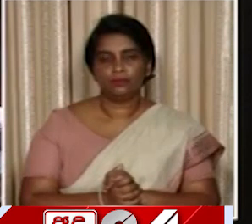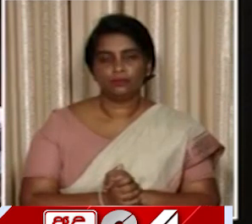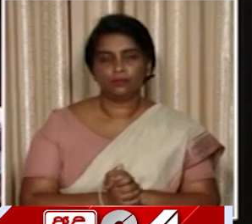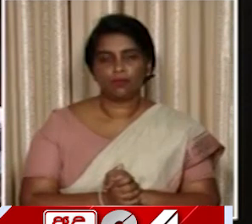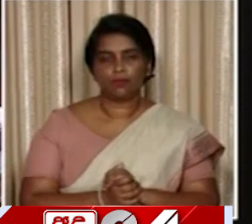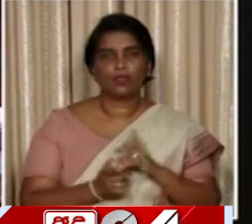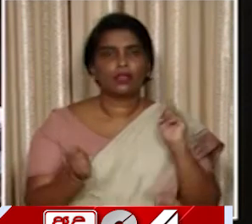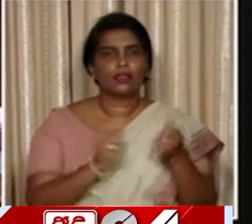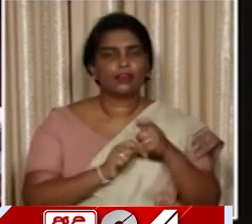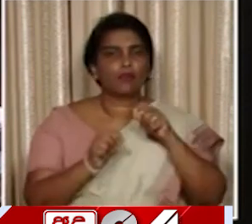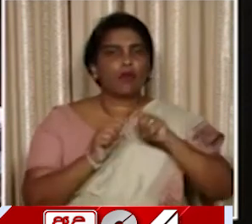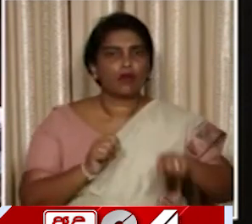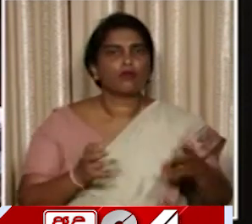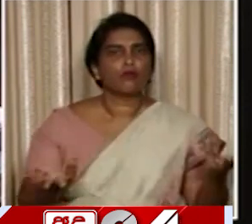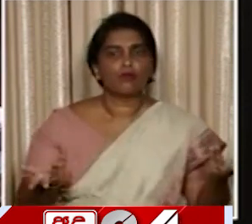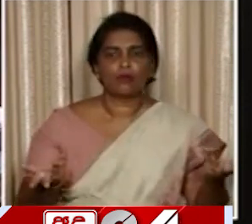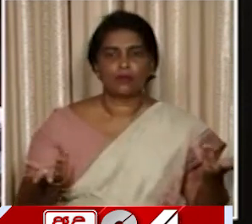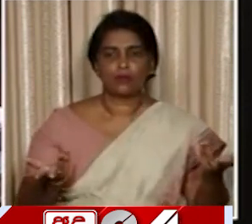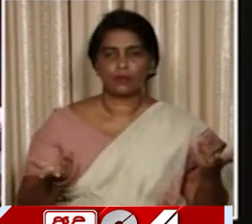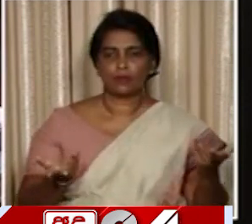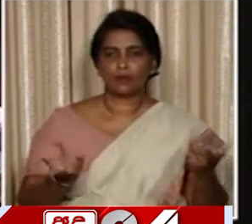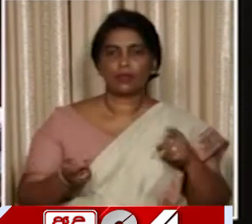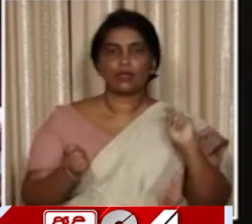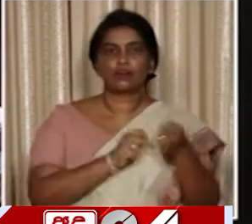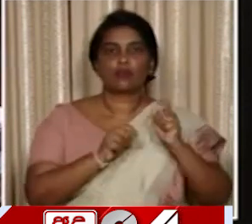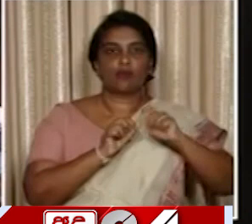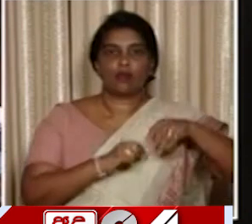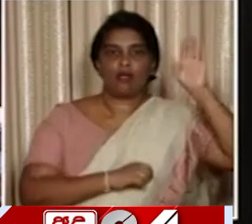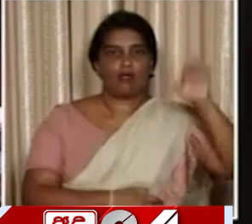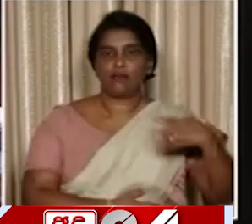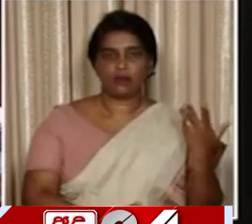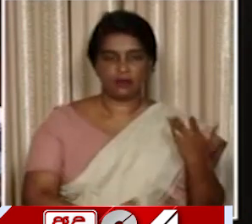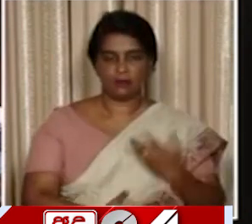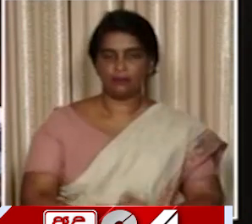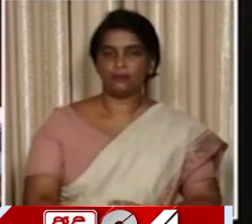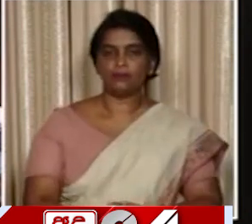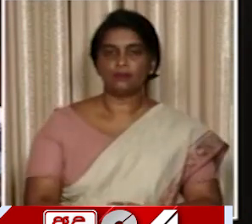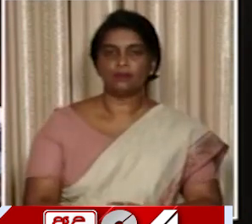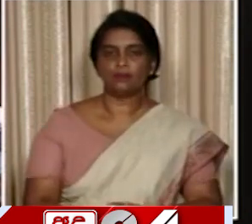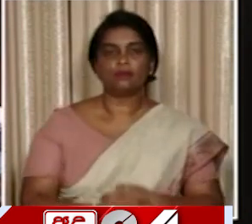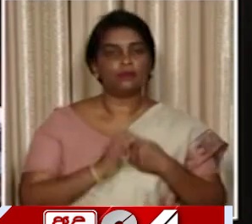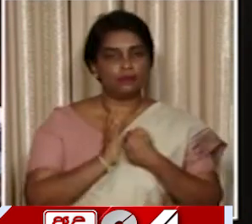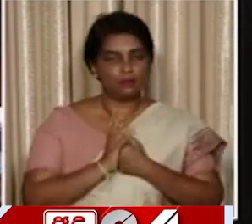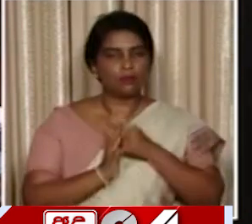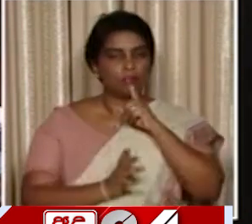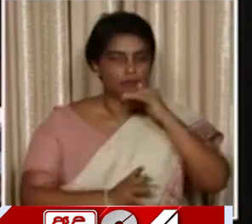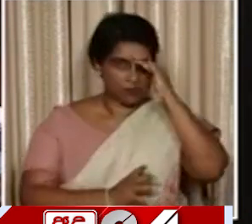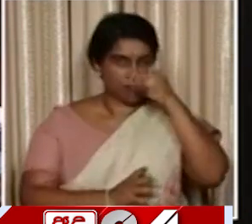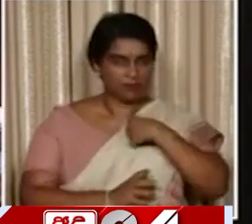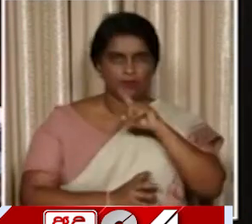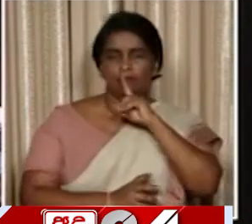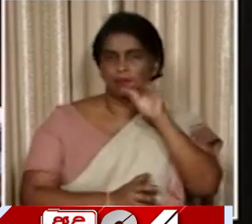Kok cricket board ni? Cricket board ni kaya villa na. Kalau katakan, tu mungkin mangga, butuh mangga yang